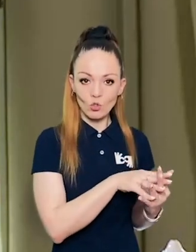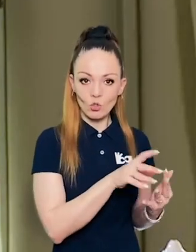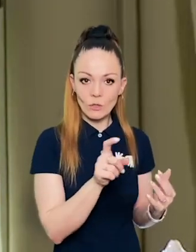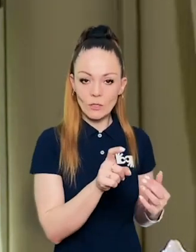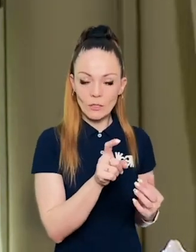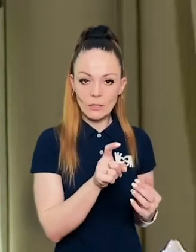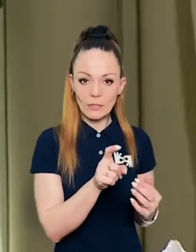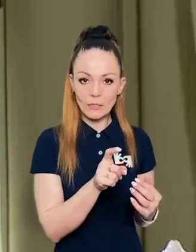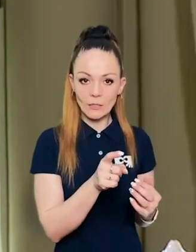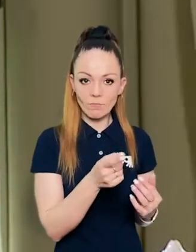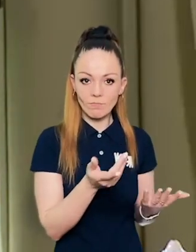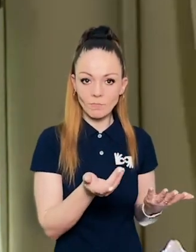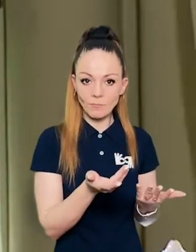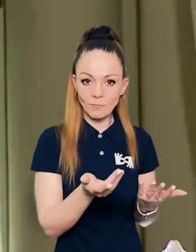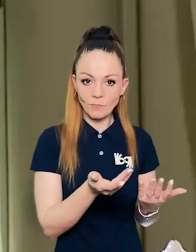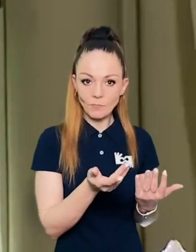воюєш